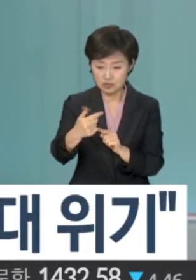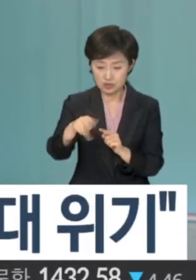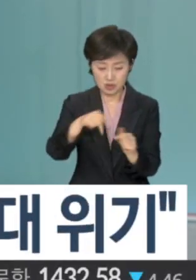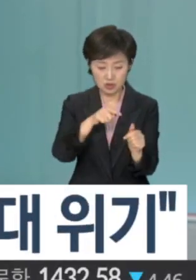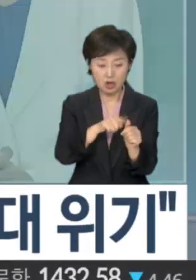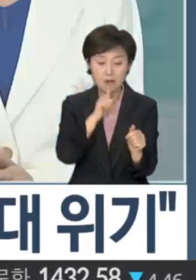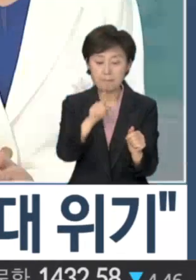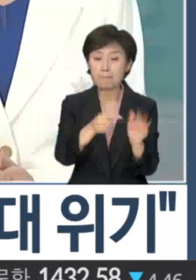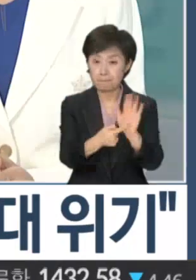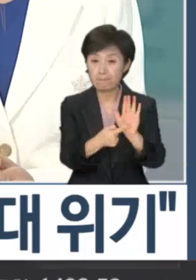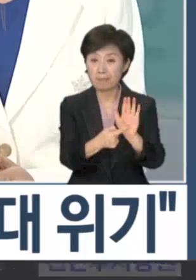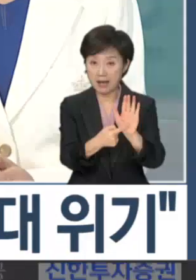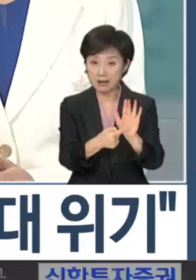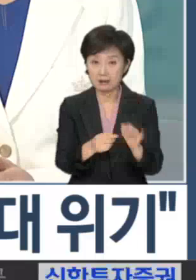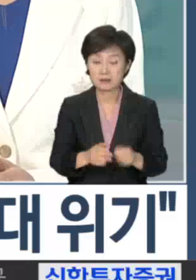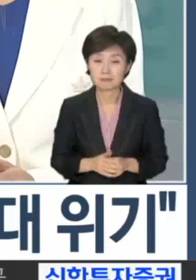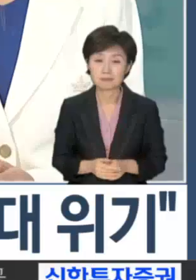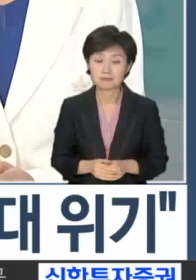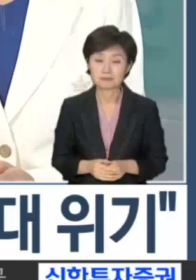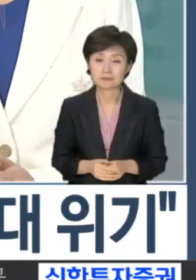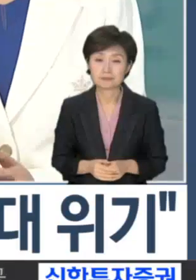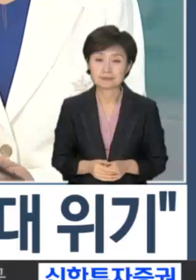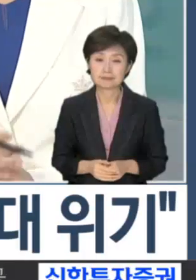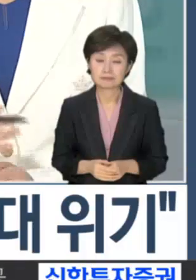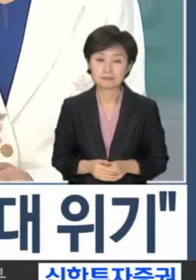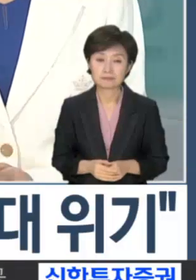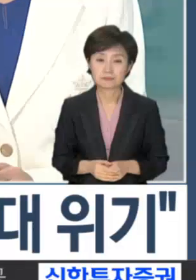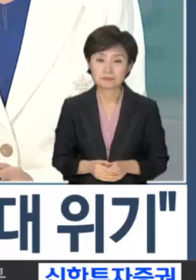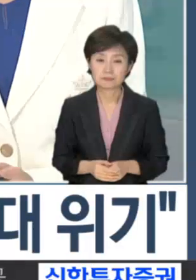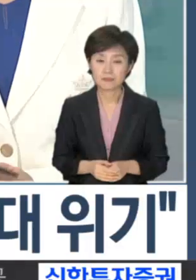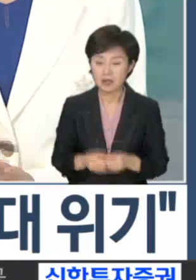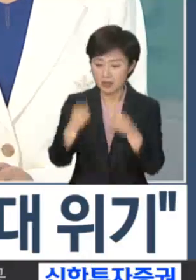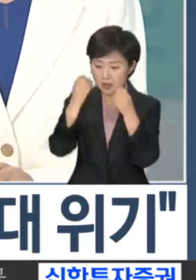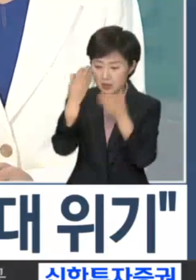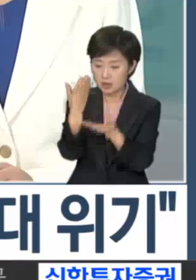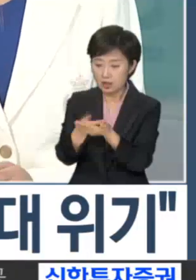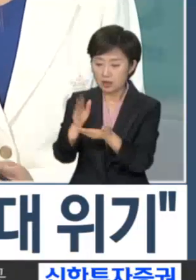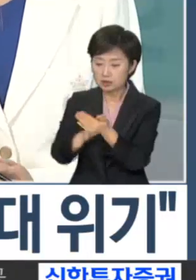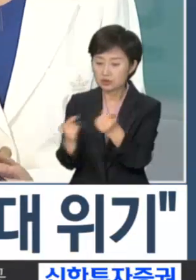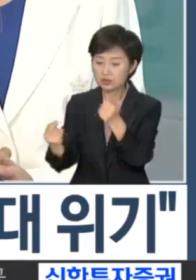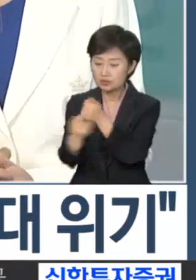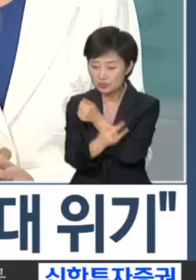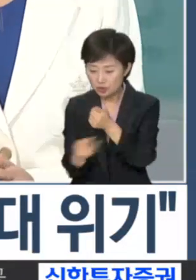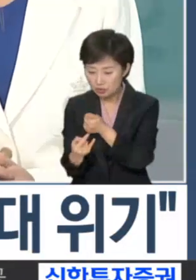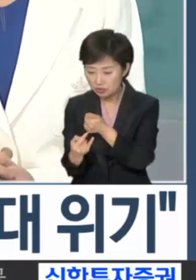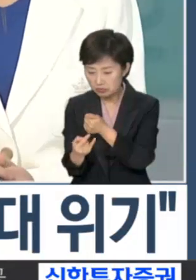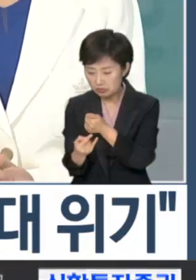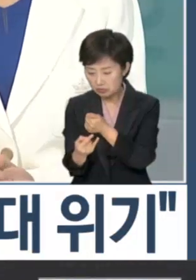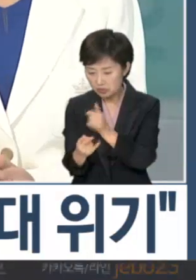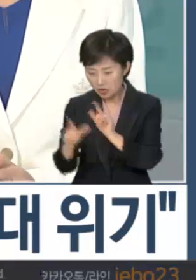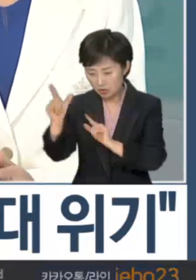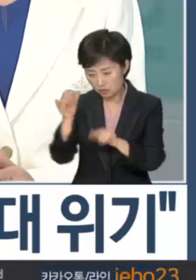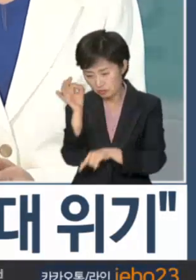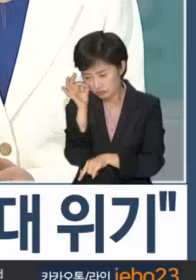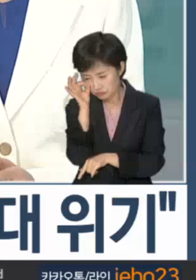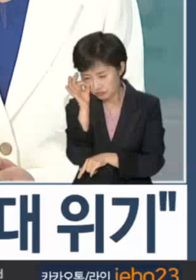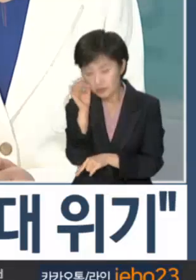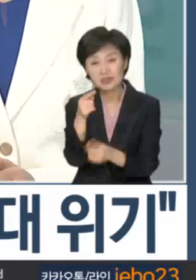피력을 했습니다만 지금 그 혁신위원회가 어떻게 하느냐에 또 달려 있다고